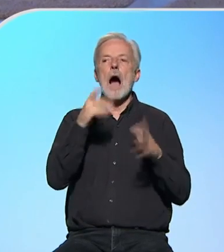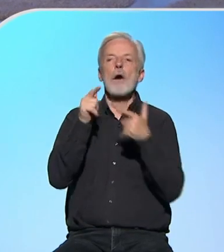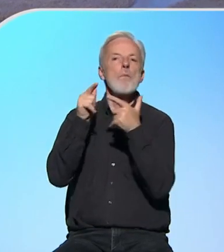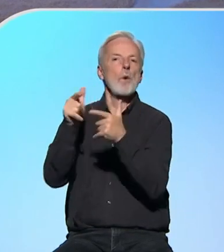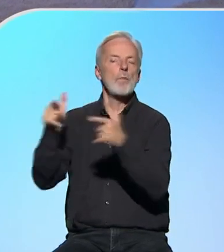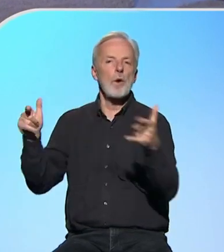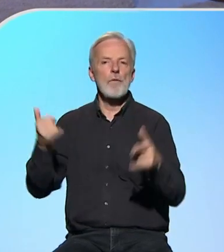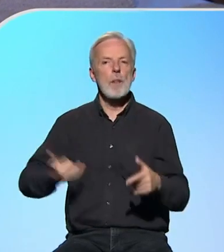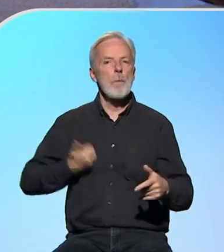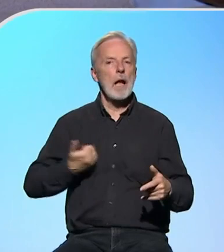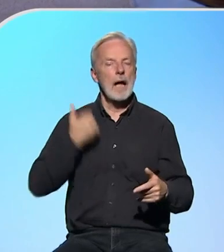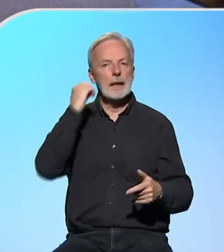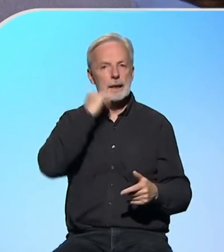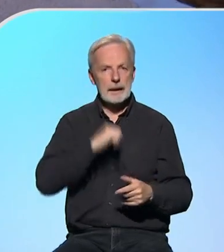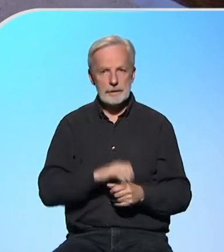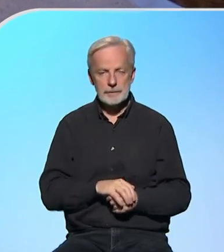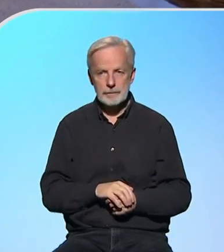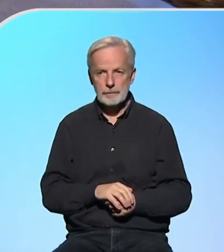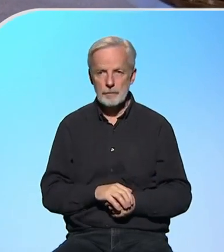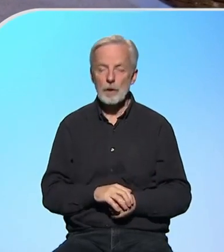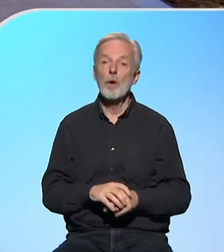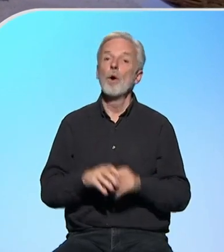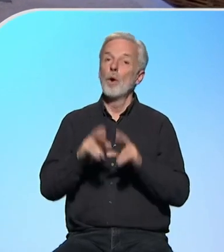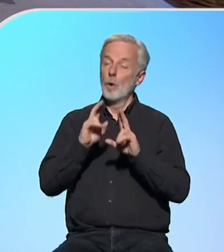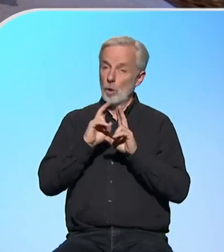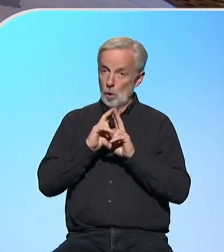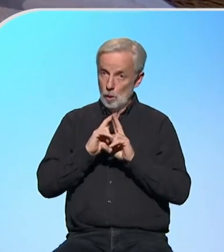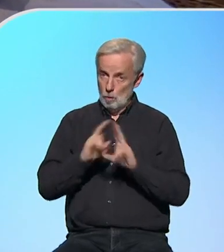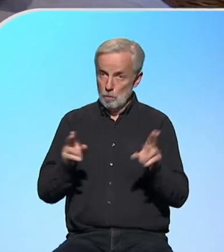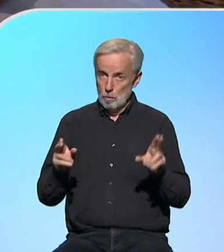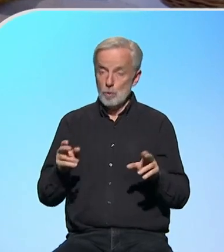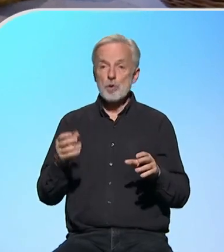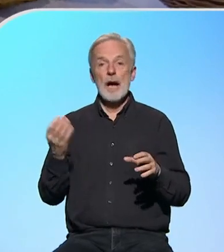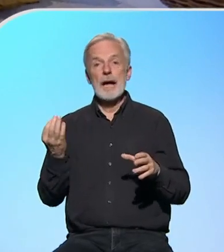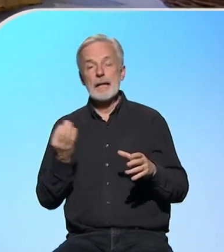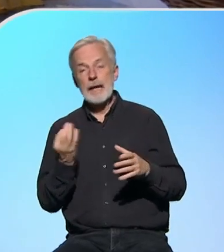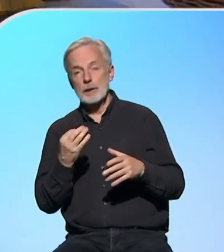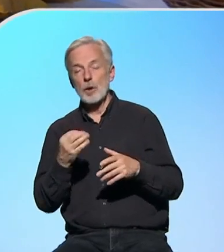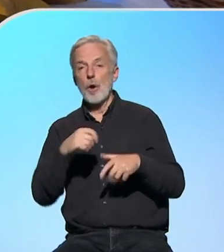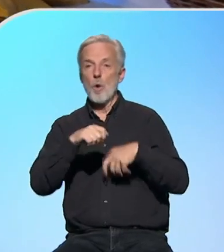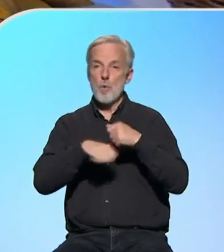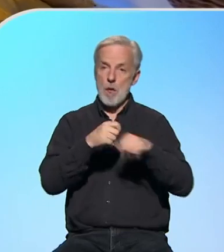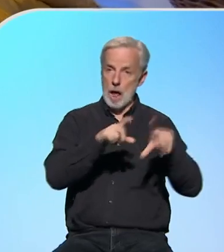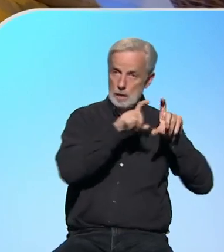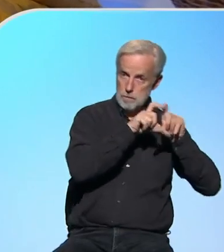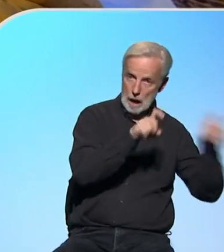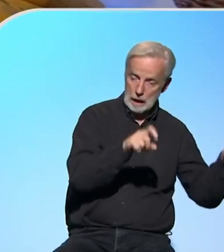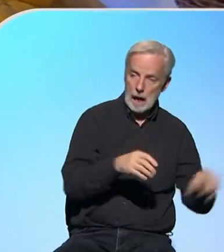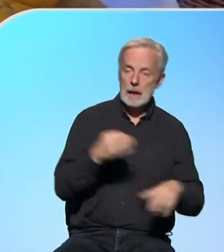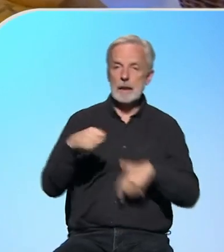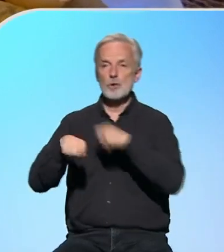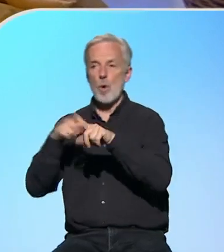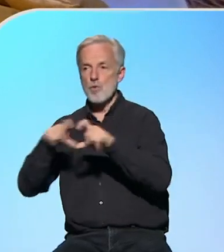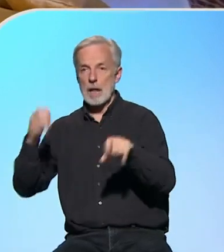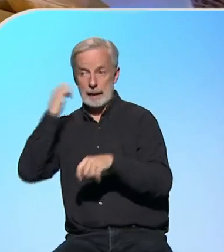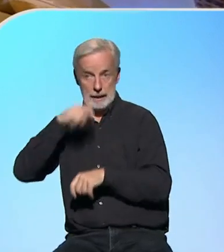dosáhli? Dá se něco dělat z obou stran, jak z pohledu toho daného klienta, tak i z pohledu toho, v jakých podmínkách dneska fungujeme.